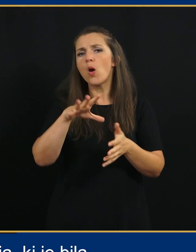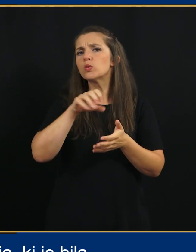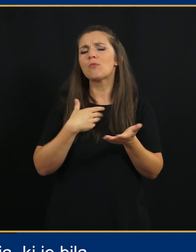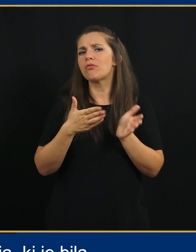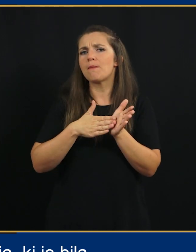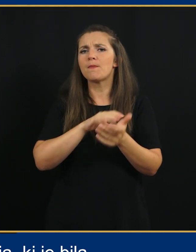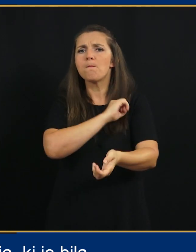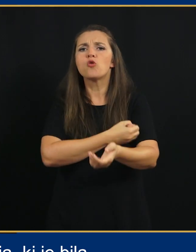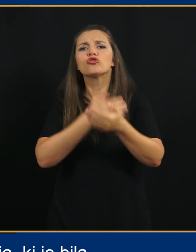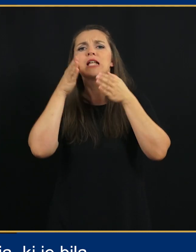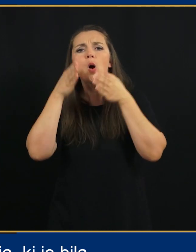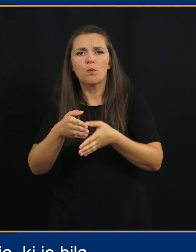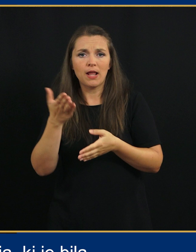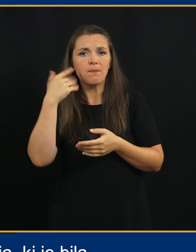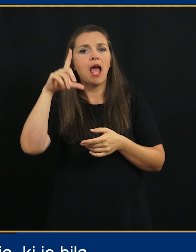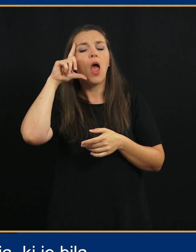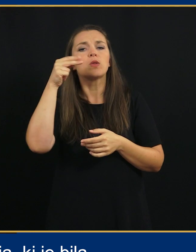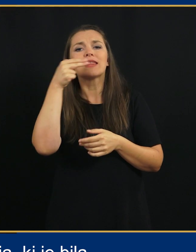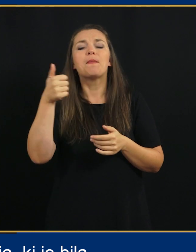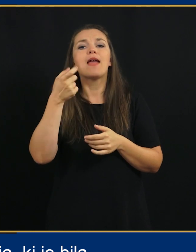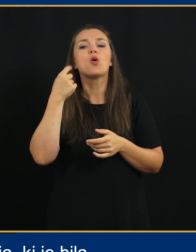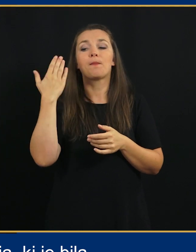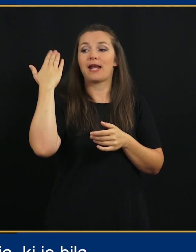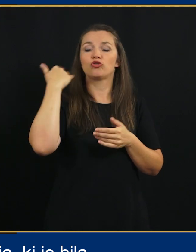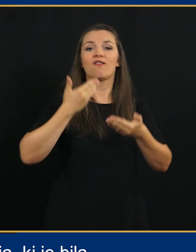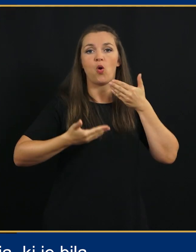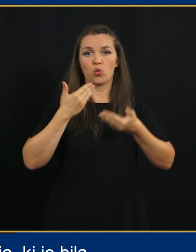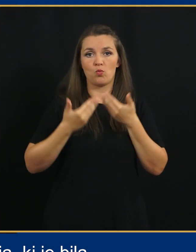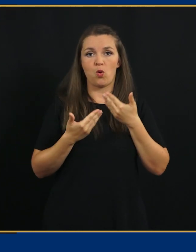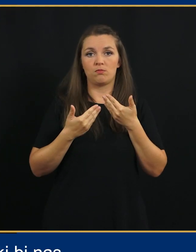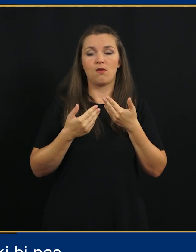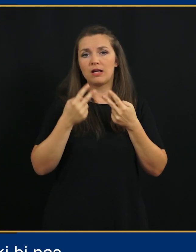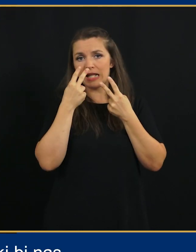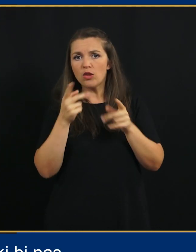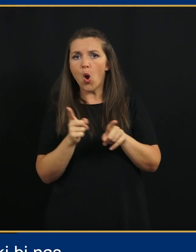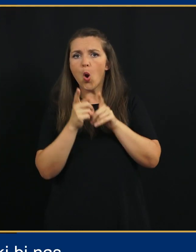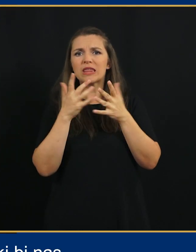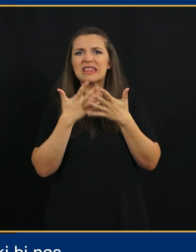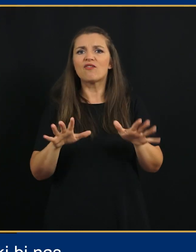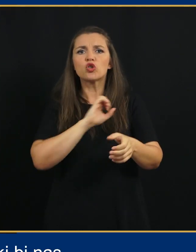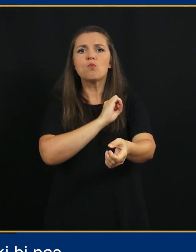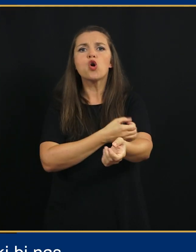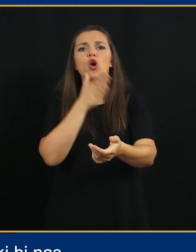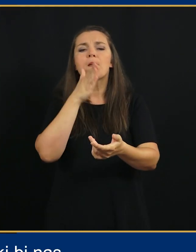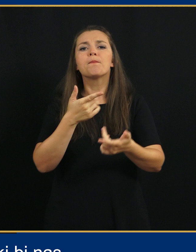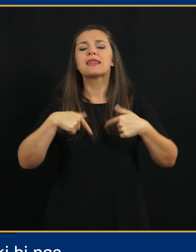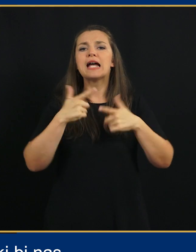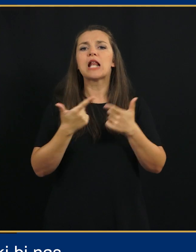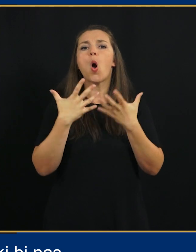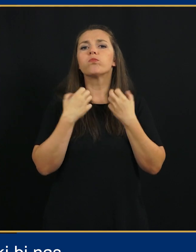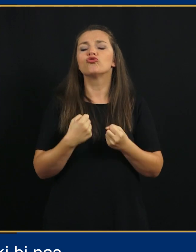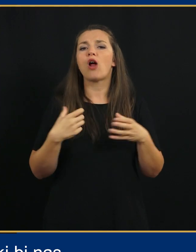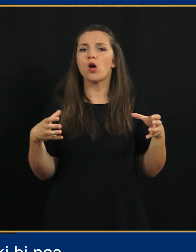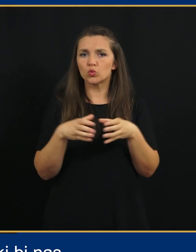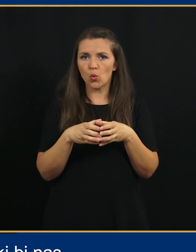na primer moč zaupanja, ki je bila osrednja tema enega od prejšnjih forumov. Videti je, kot da ni več moči, ki bi nas lahko